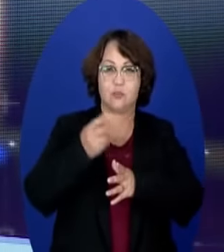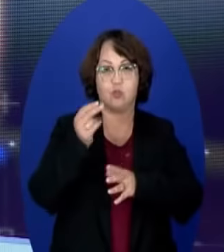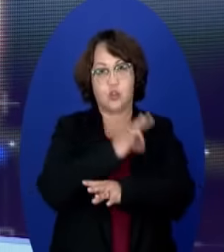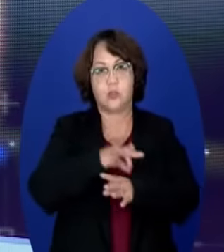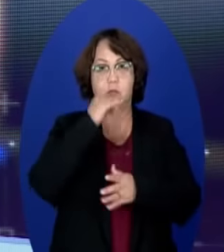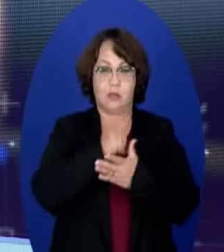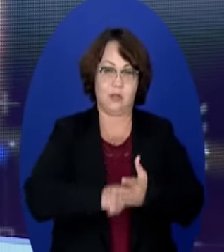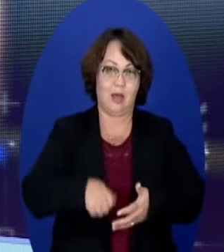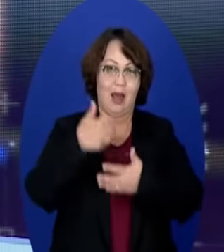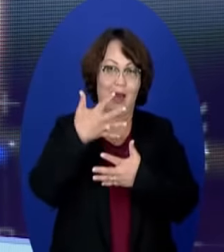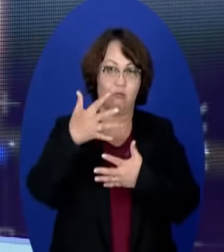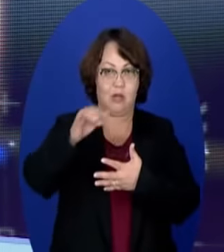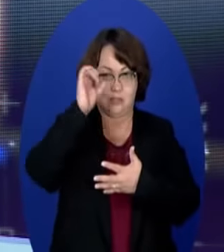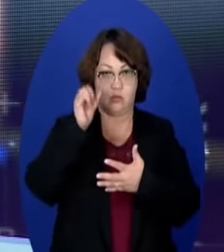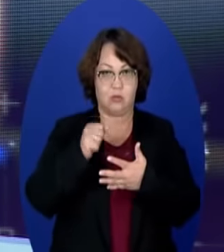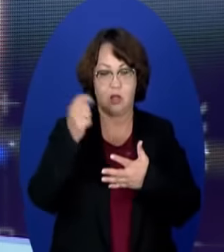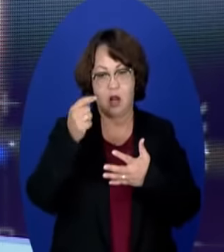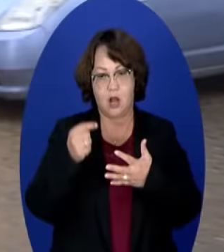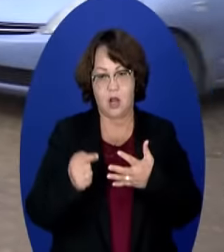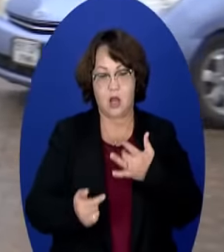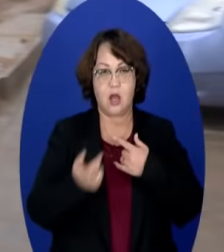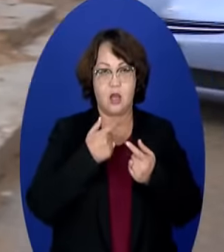асуудал хилэлцлээ.